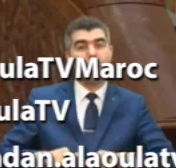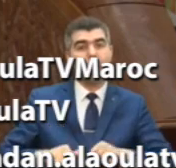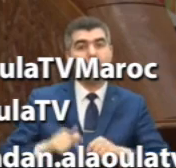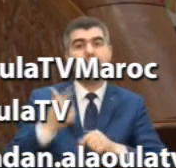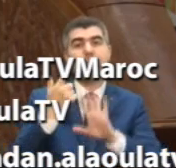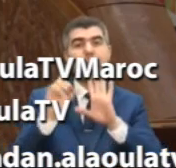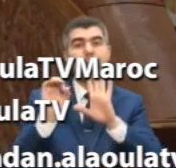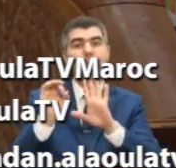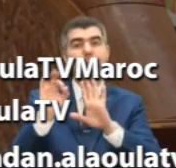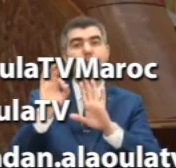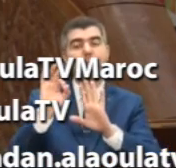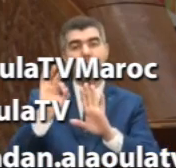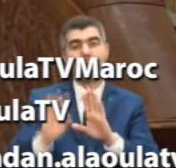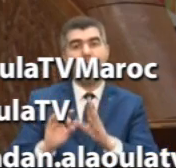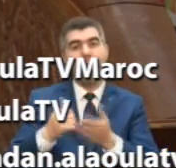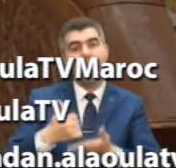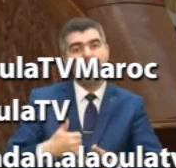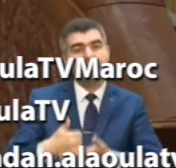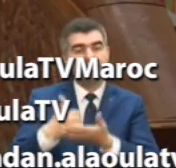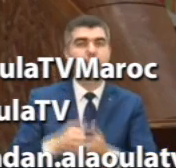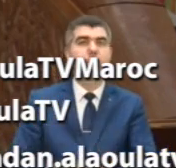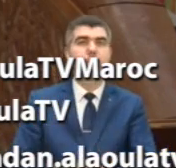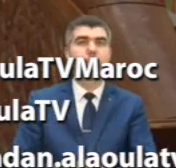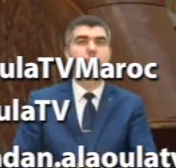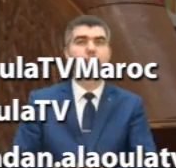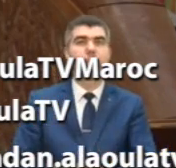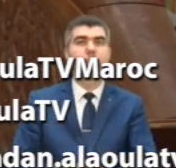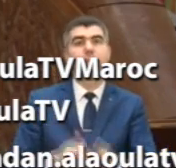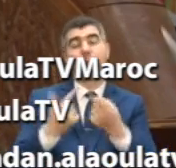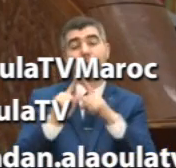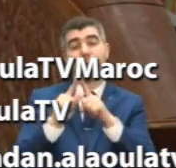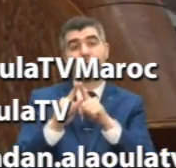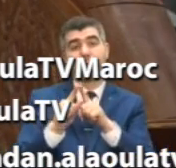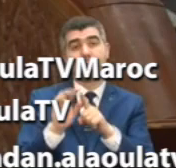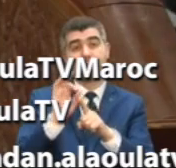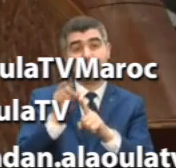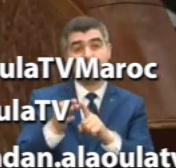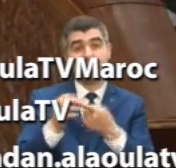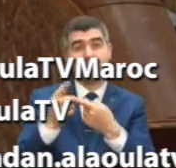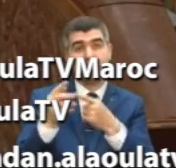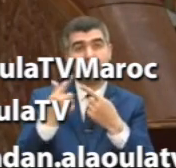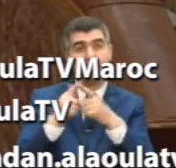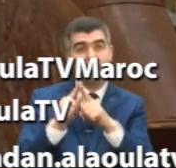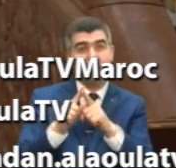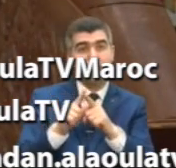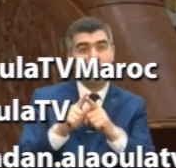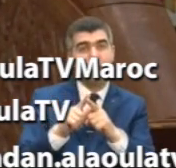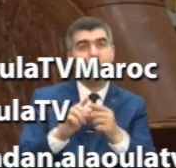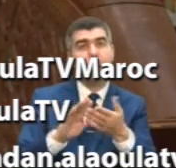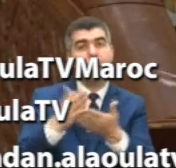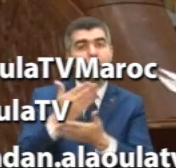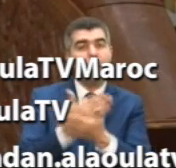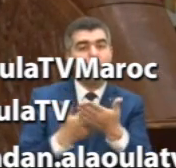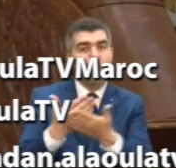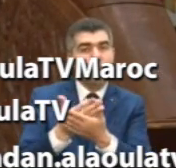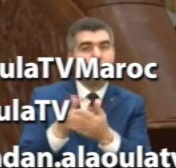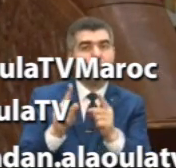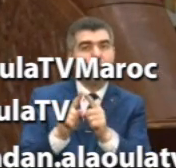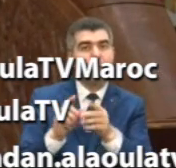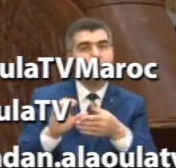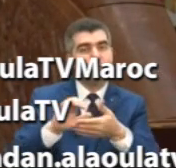70%. إذا هذه الطريقة ديال تحسين ظروف العيش اللي كتضمن التماسك